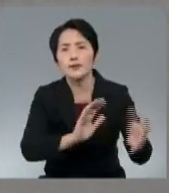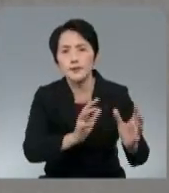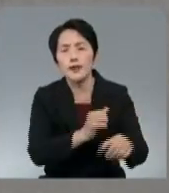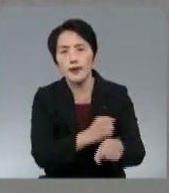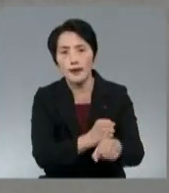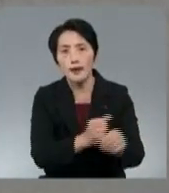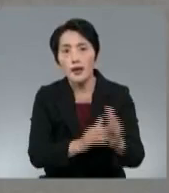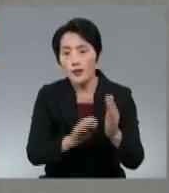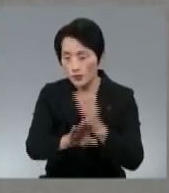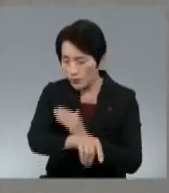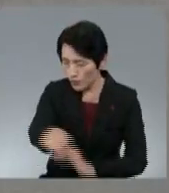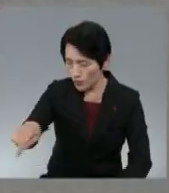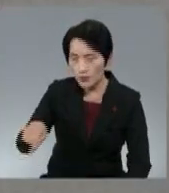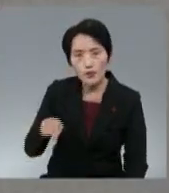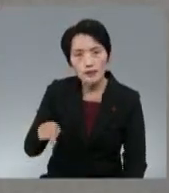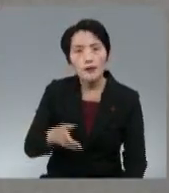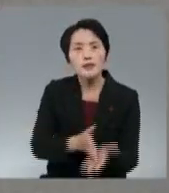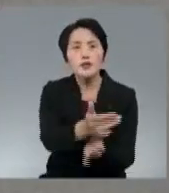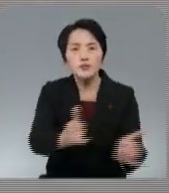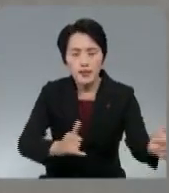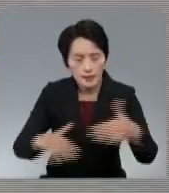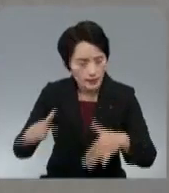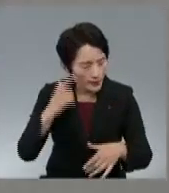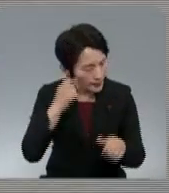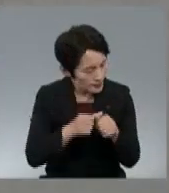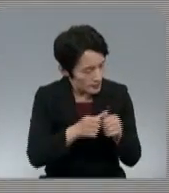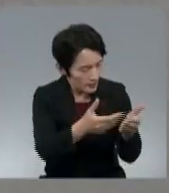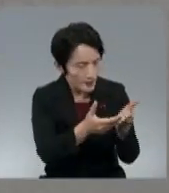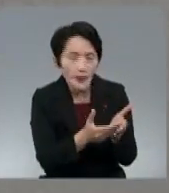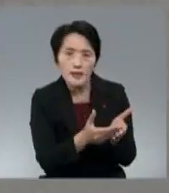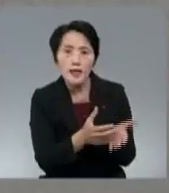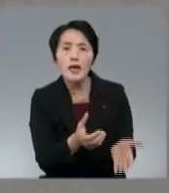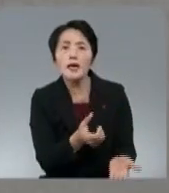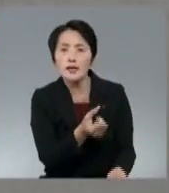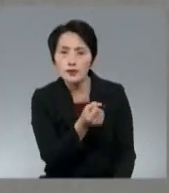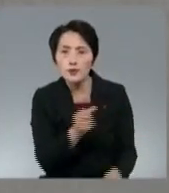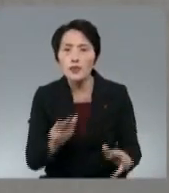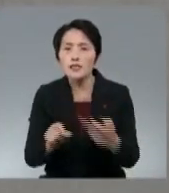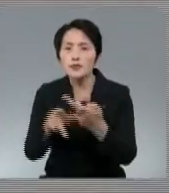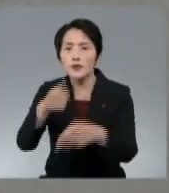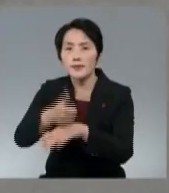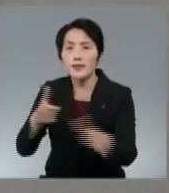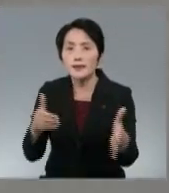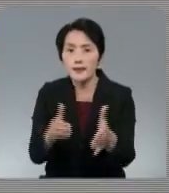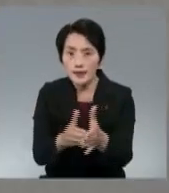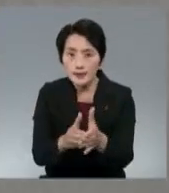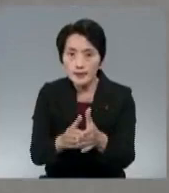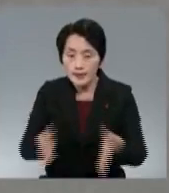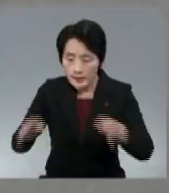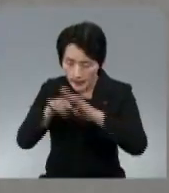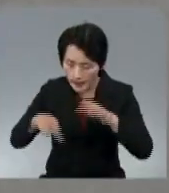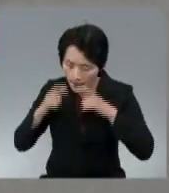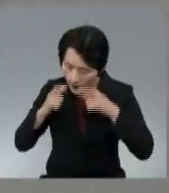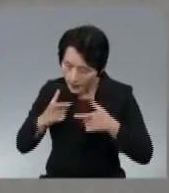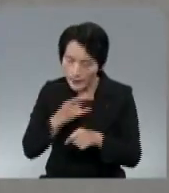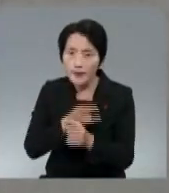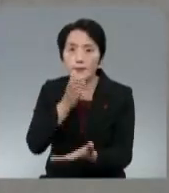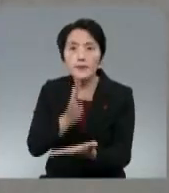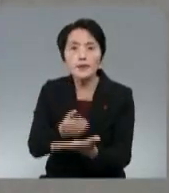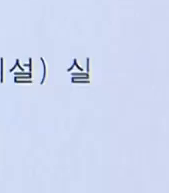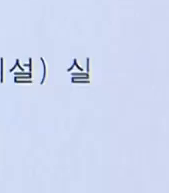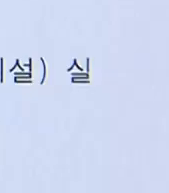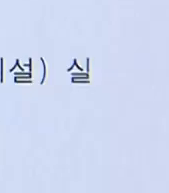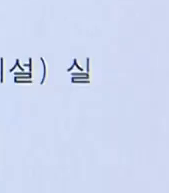nhiều nhất trong vòng 12 tuần xét riêng các ngày thứ tư số ca mắc nặng nhập viện Điều trị duy trì ở mốc 400k 19 ngày liên tiếp